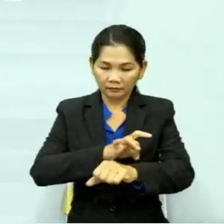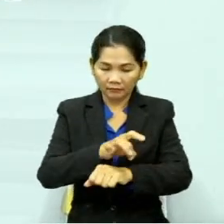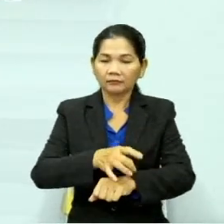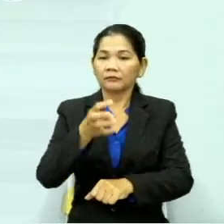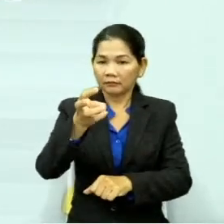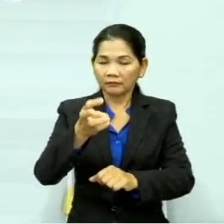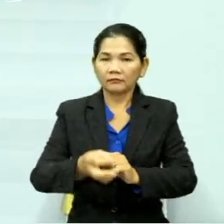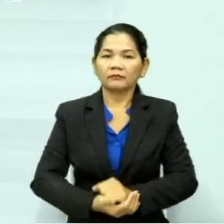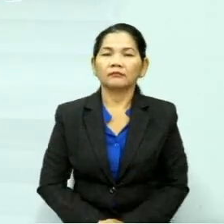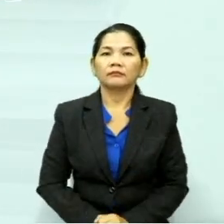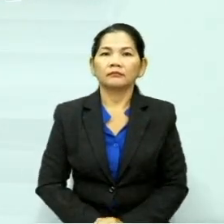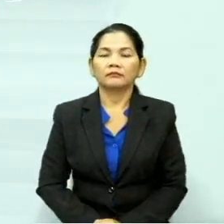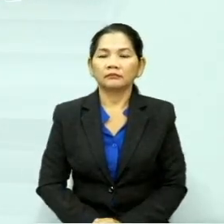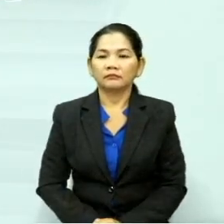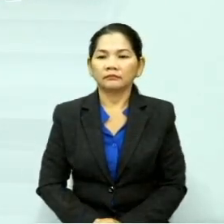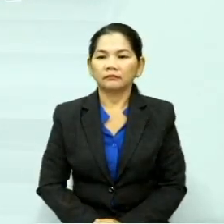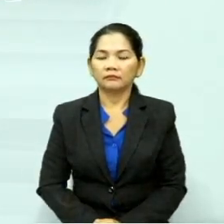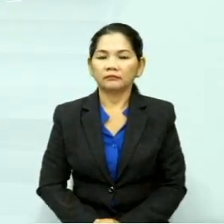lập con nè con